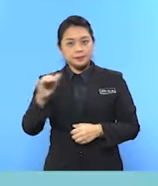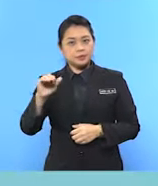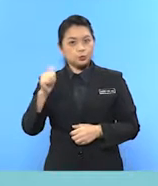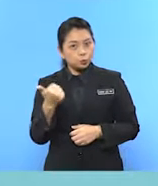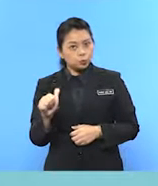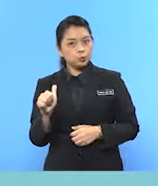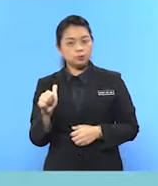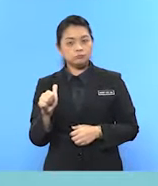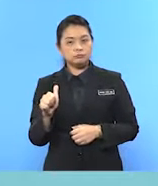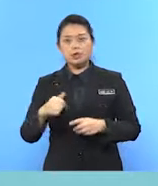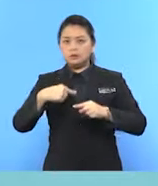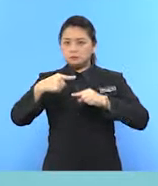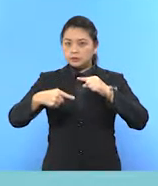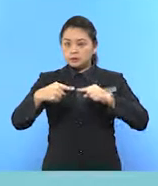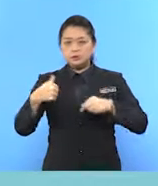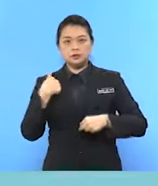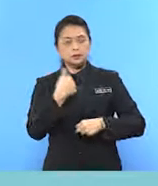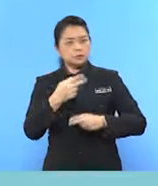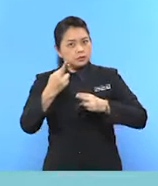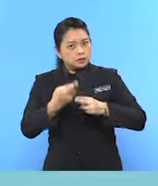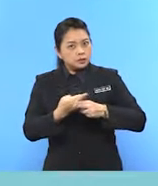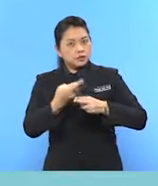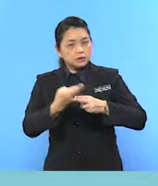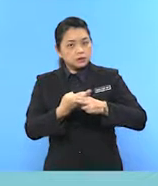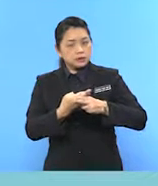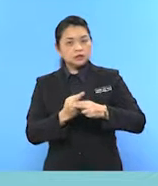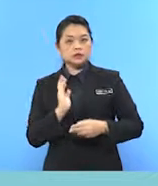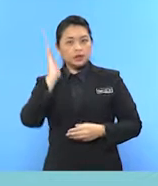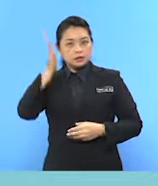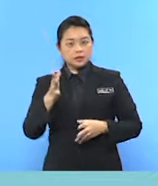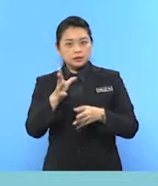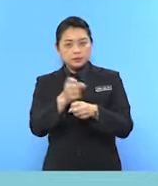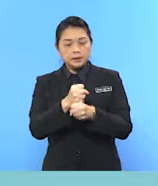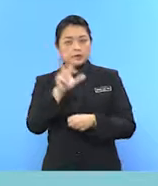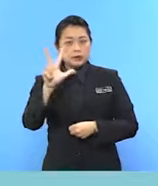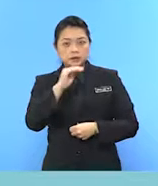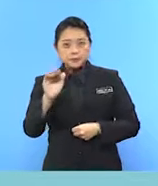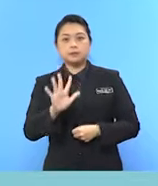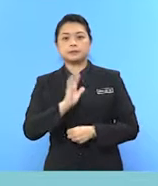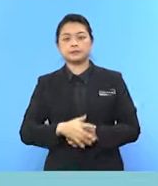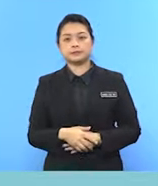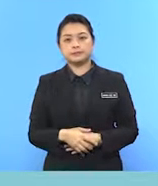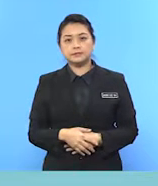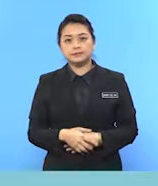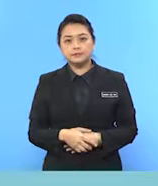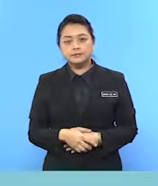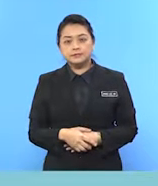Sisi bersebelahan per hipotenus iaitu PQ2 per